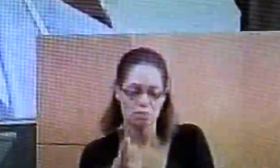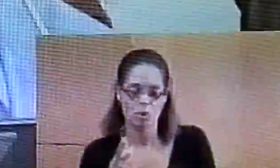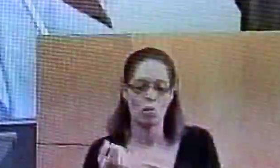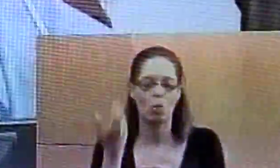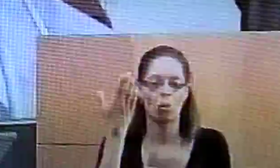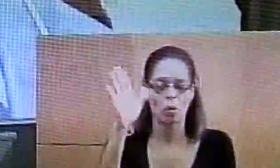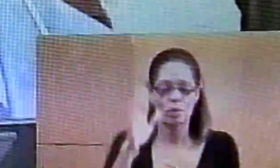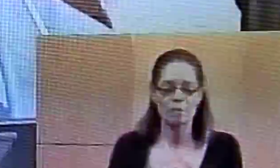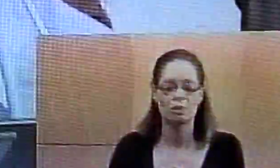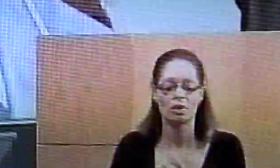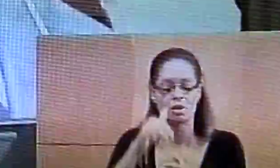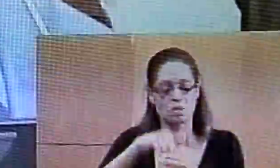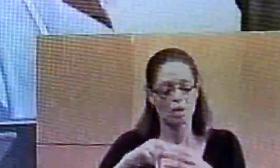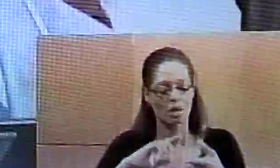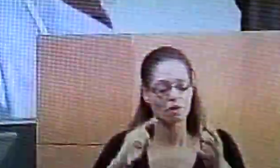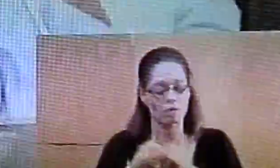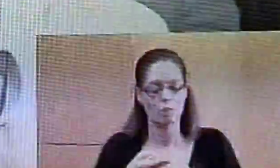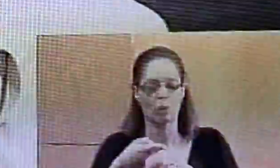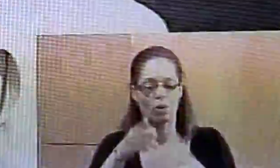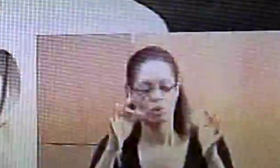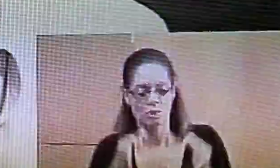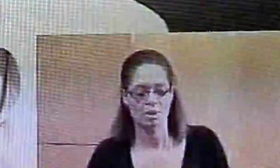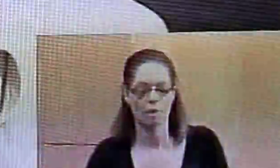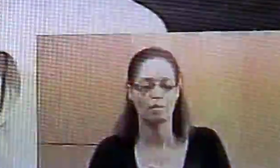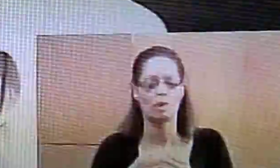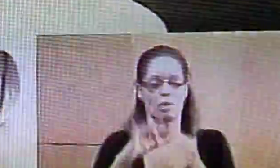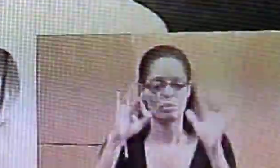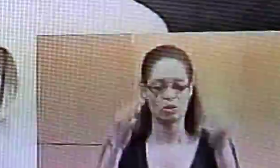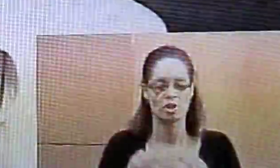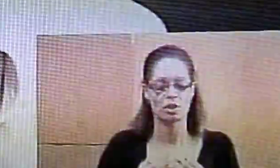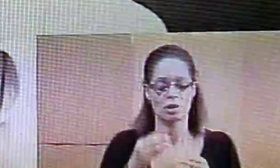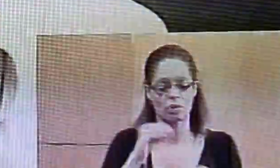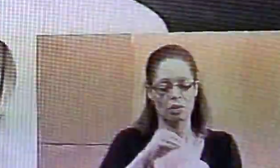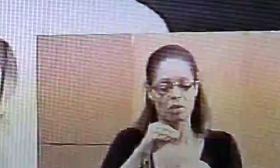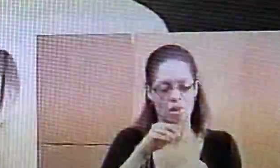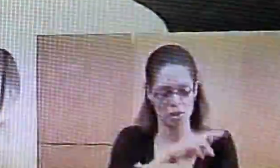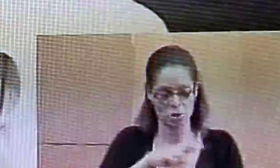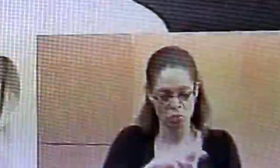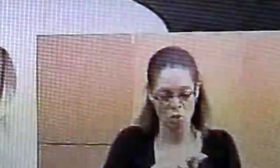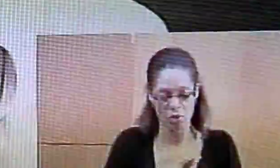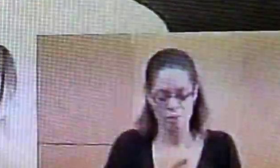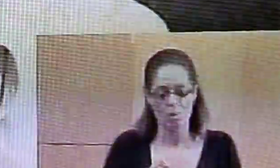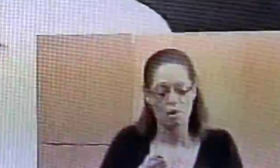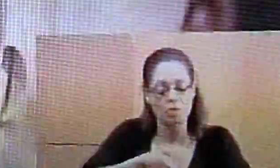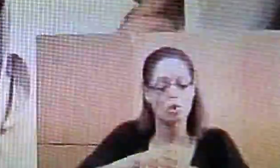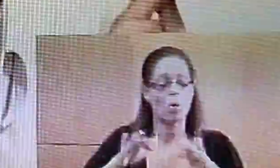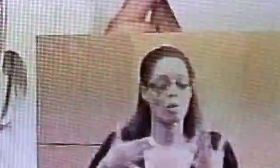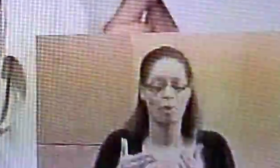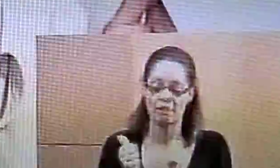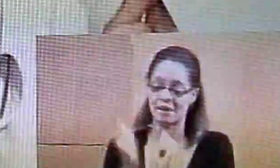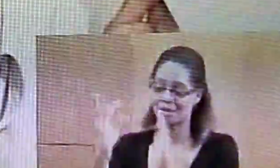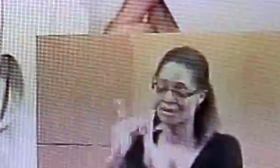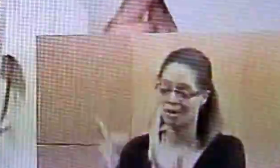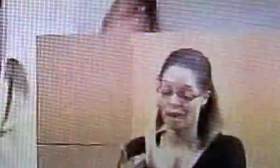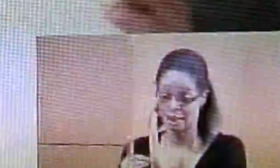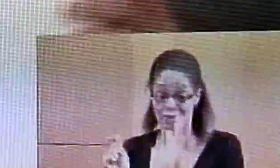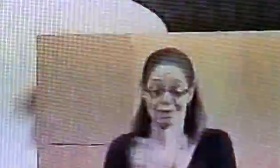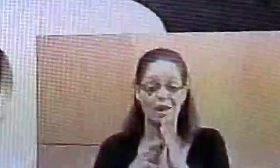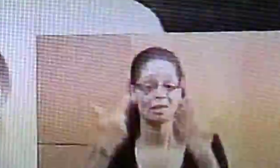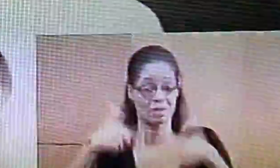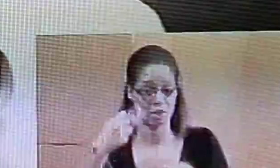de la réforme comptable et budgétaire des régions seront introduites par décret, parce que là on est le 17 novembre, hein,